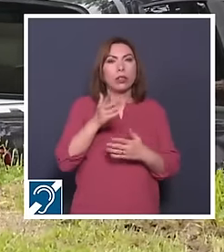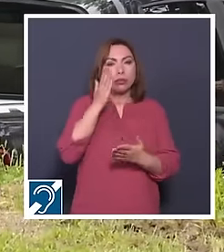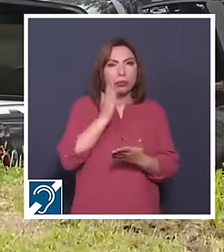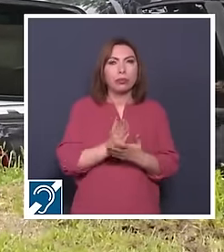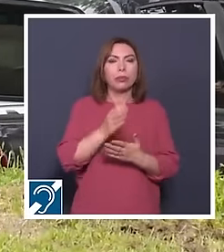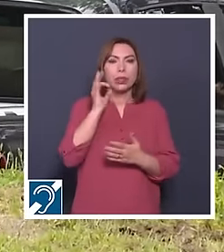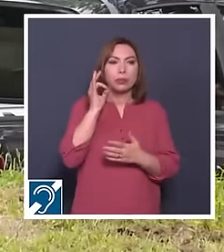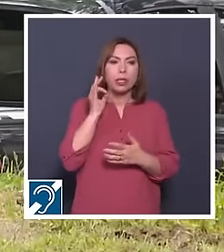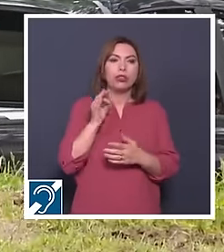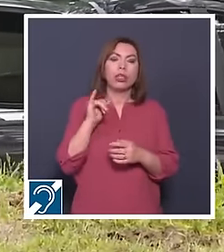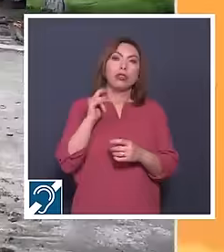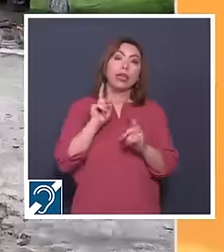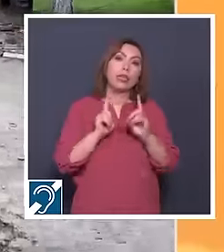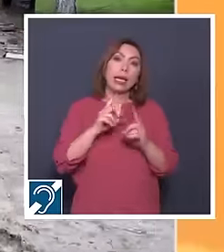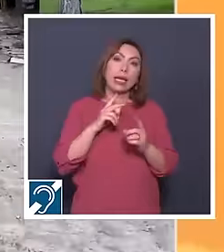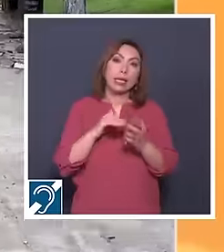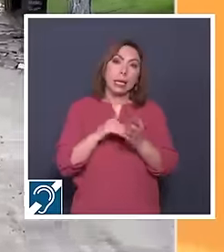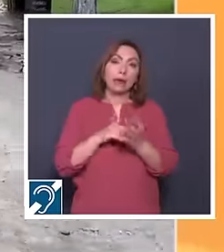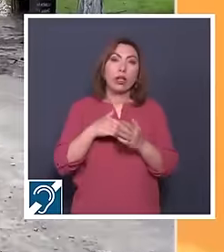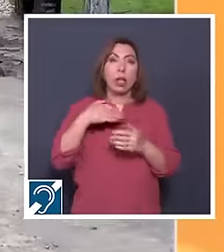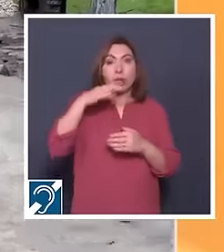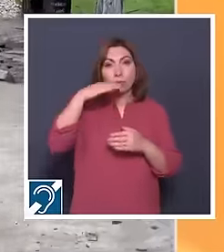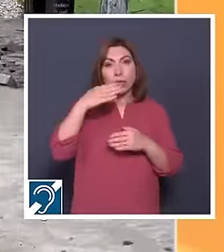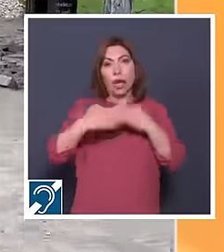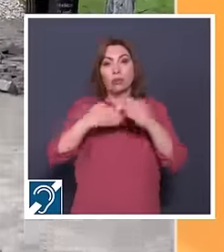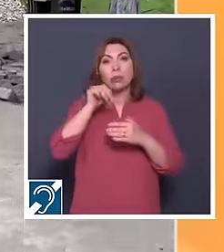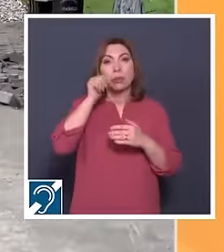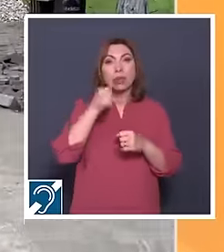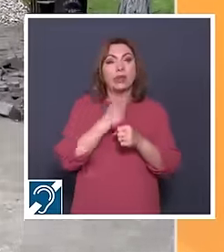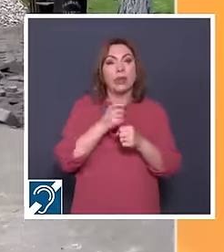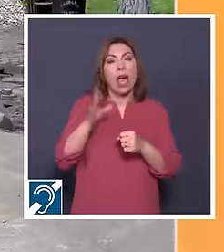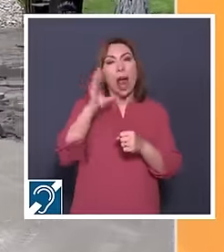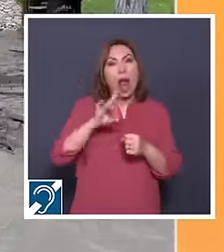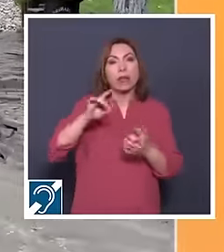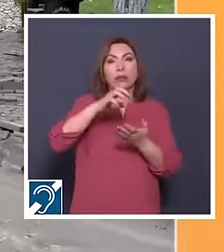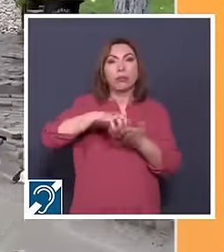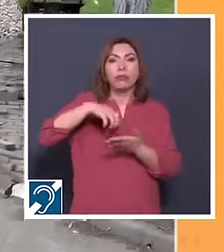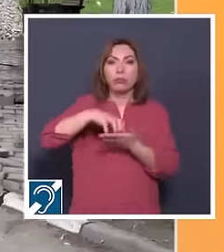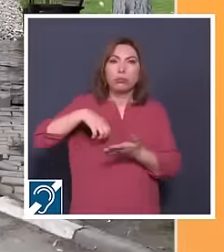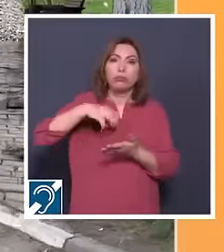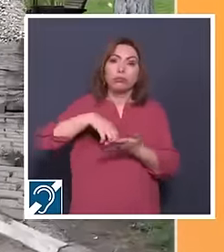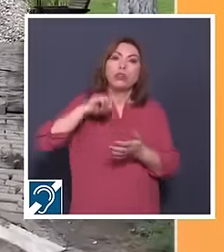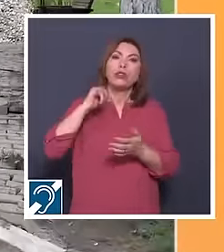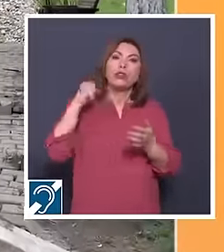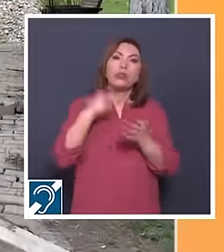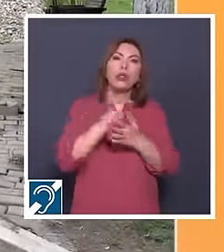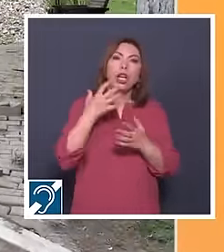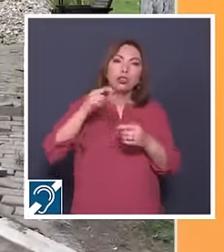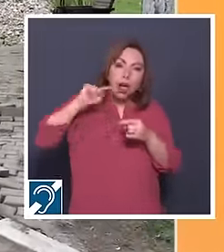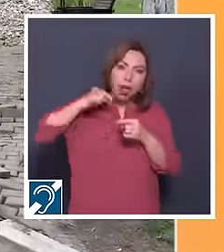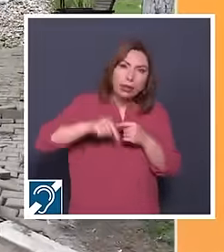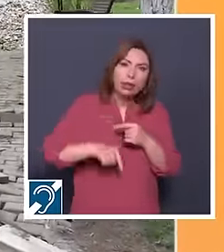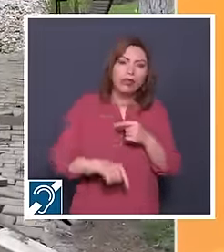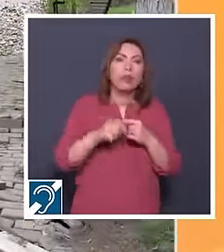determina specialiștii totodată și dacă este nevoie ca în cursul zilei de mâine să fie făcute alte foraje și totodată până la ce